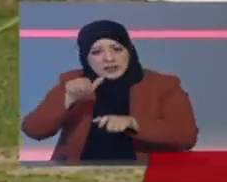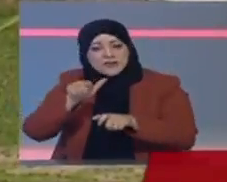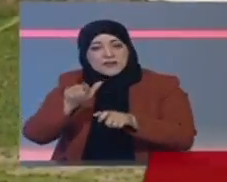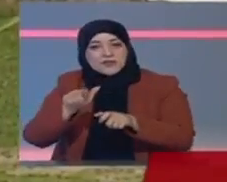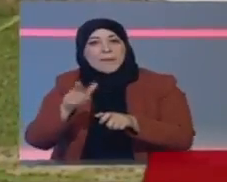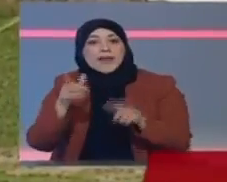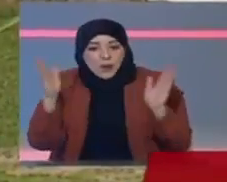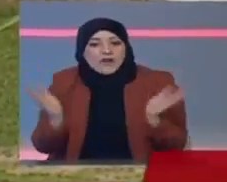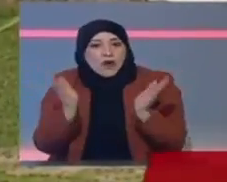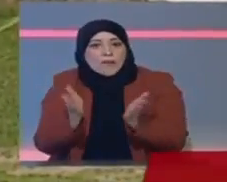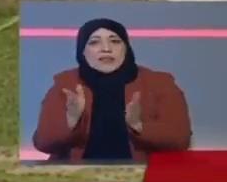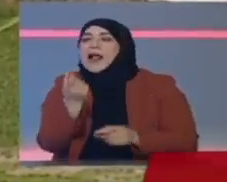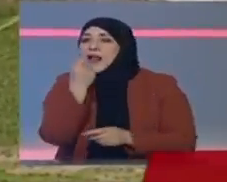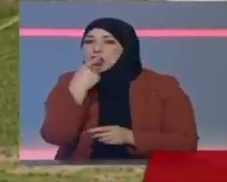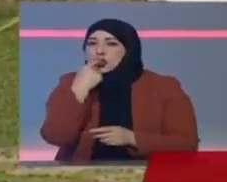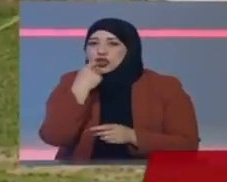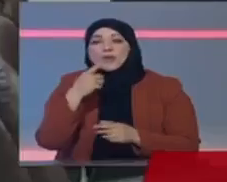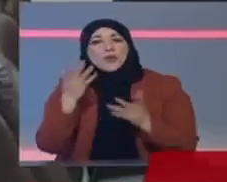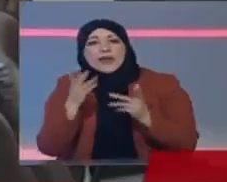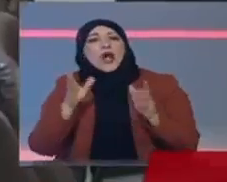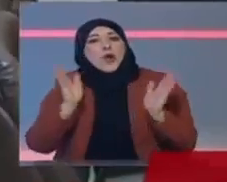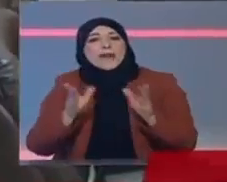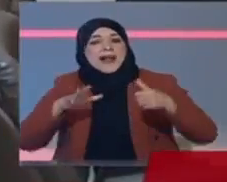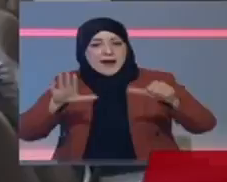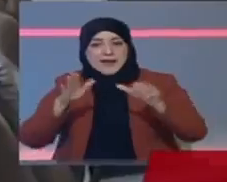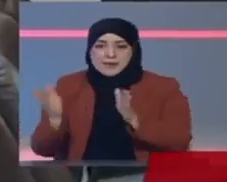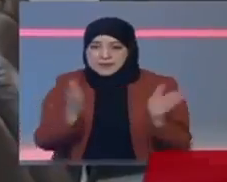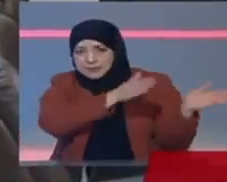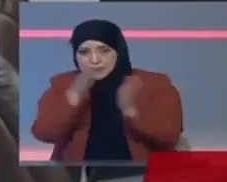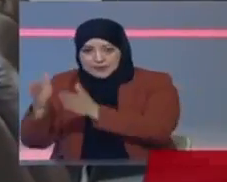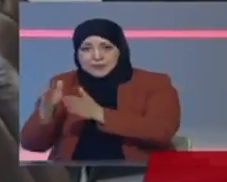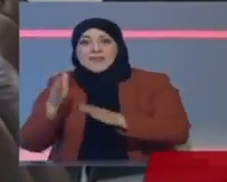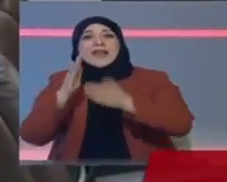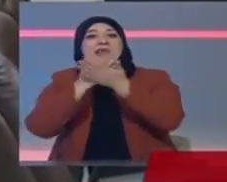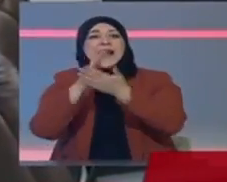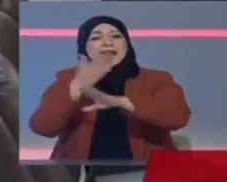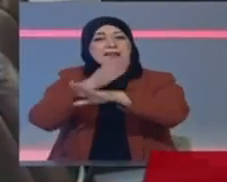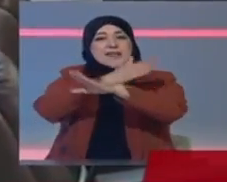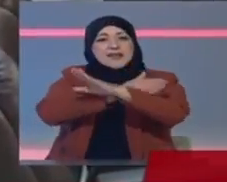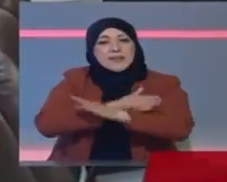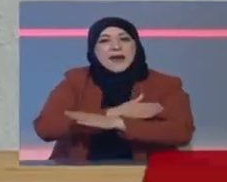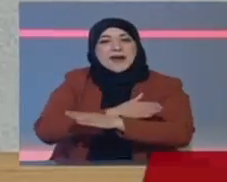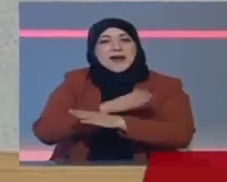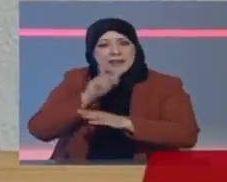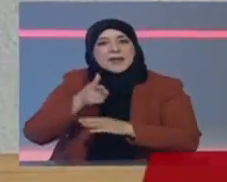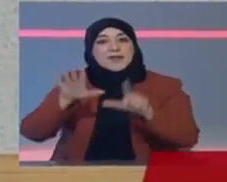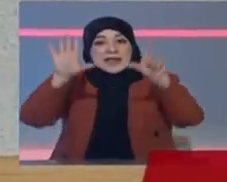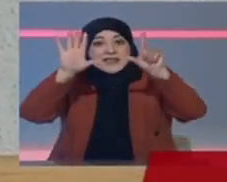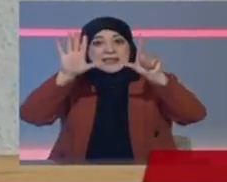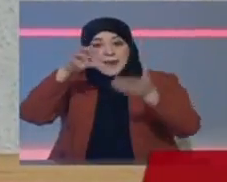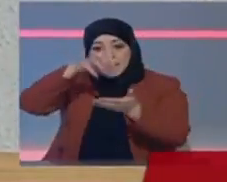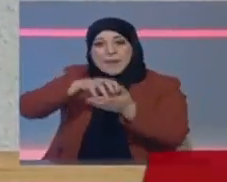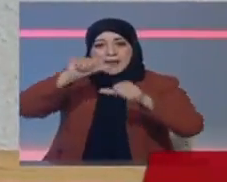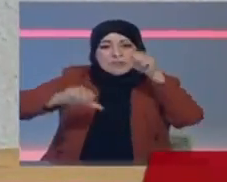الاوروبي عبد الرحمان وفي خطوه استباقيه عبرت سبعه مخاطر محليه